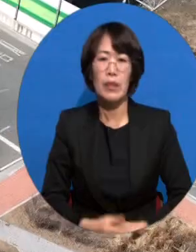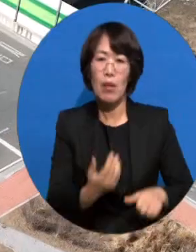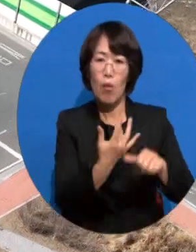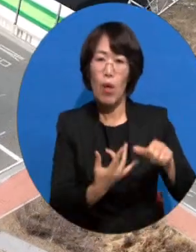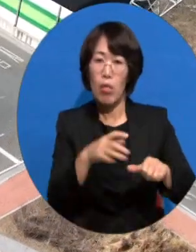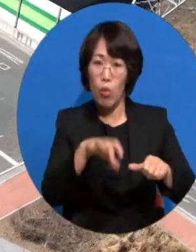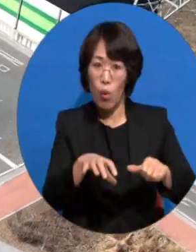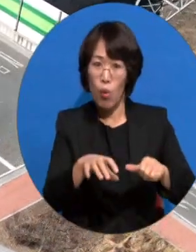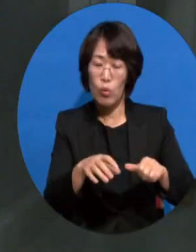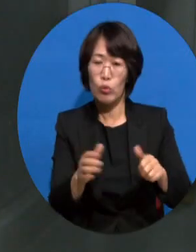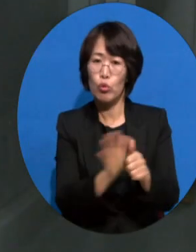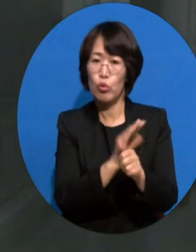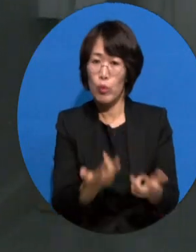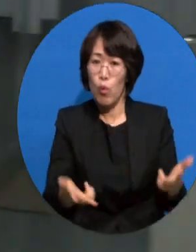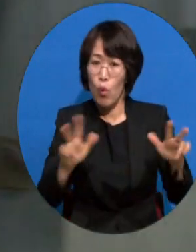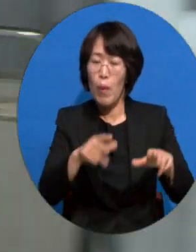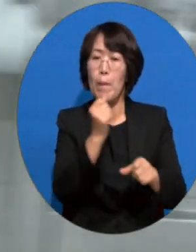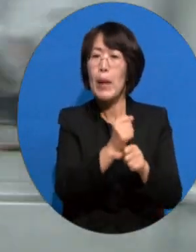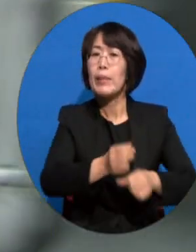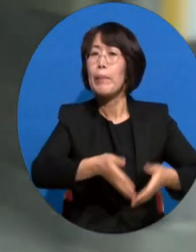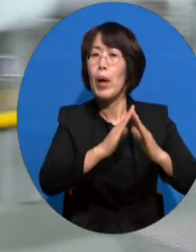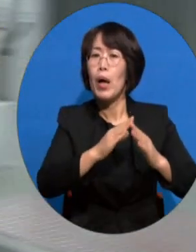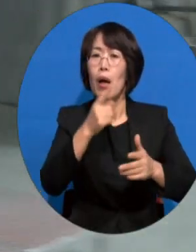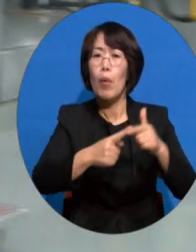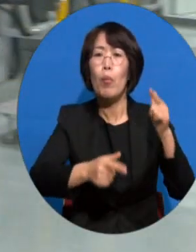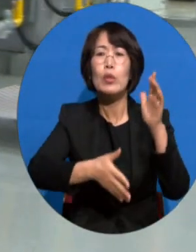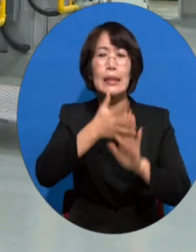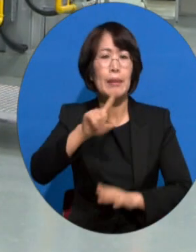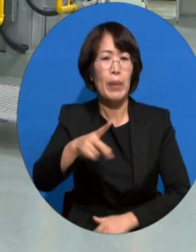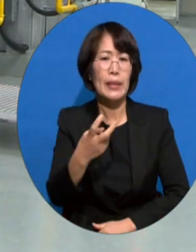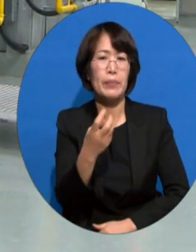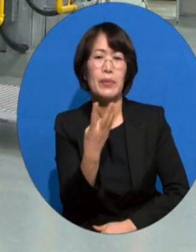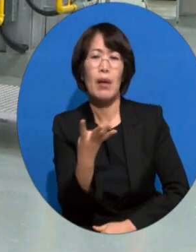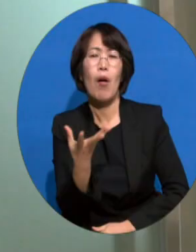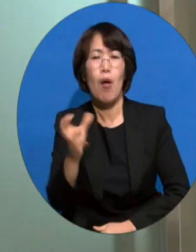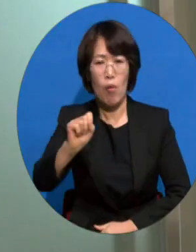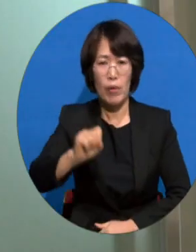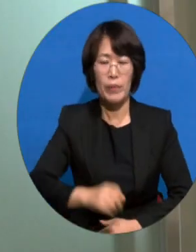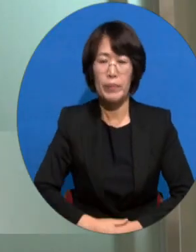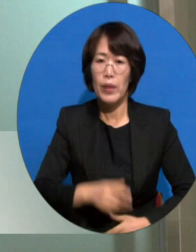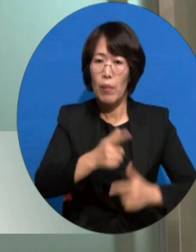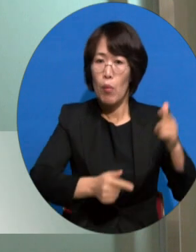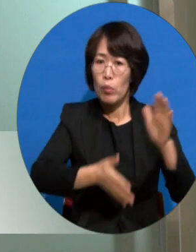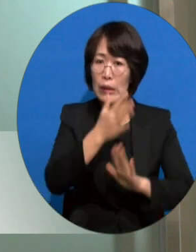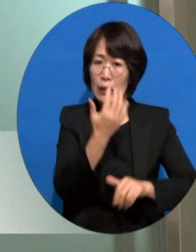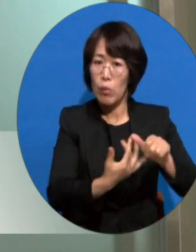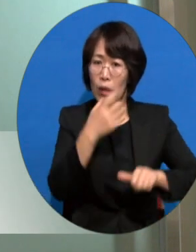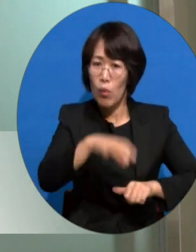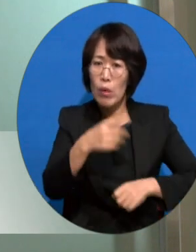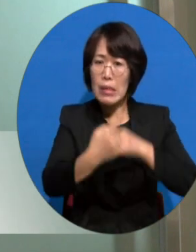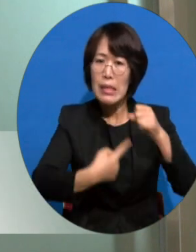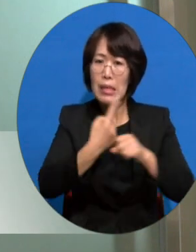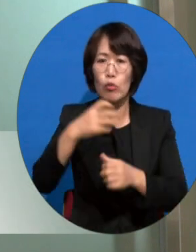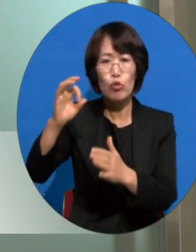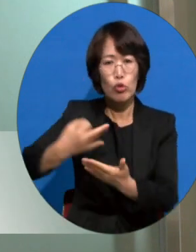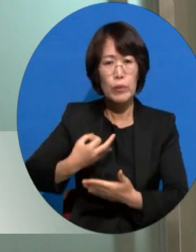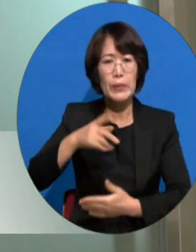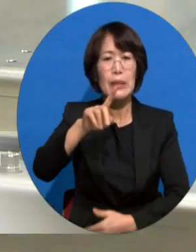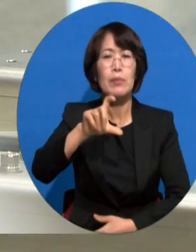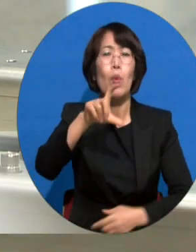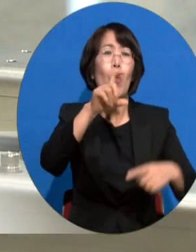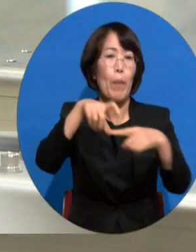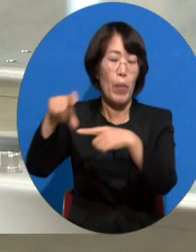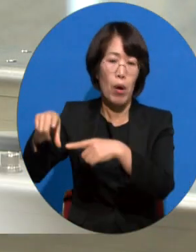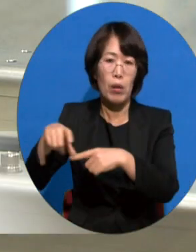화장장 등 추모공원을 조성하는 데 목포시가 쓴 예산은 124억 원. 목포시 화장장의 연간 수익은 평균 15억